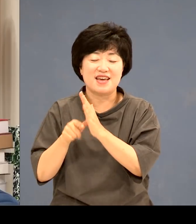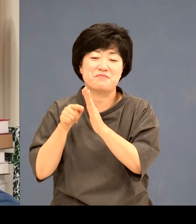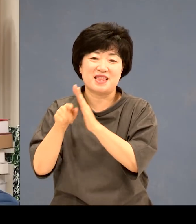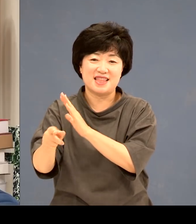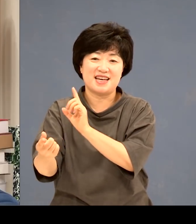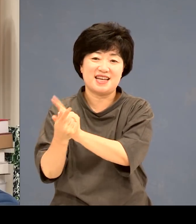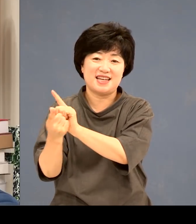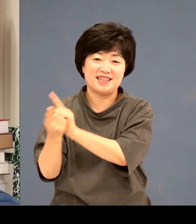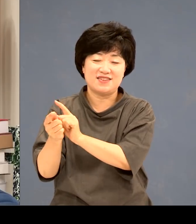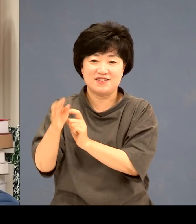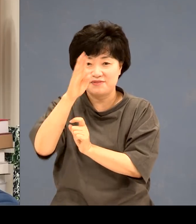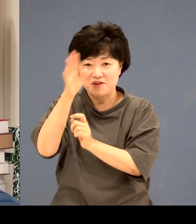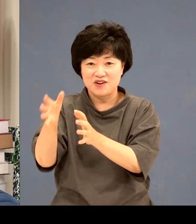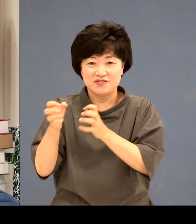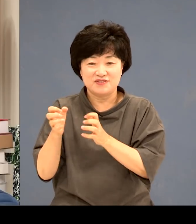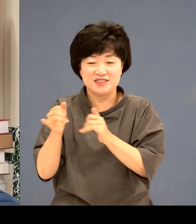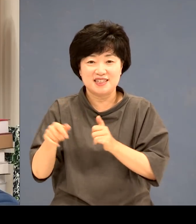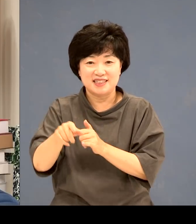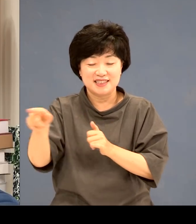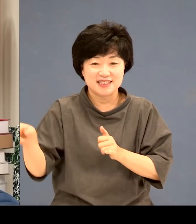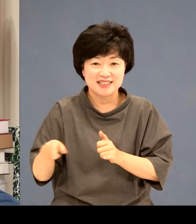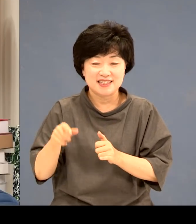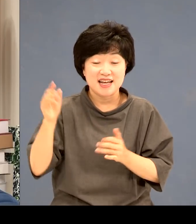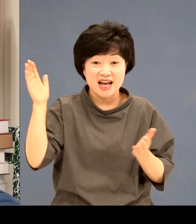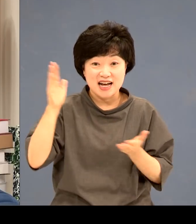그때 갔을 때에 네.